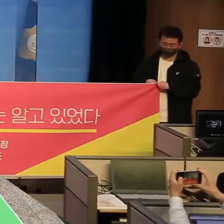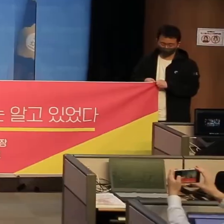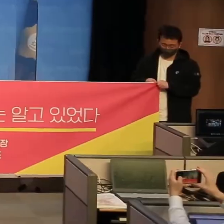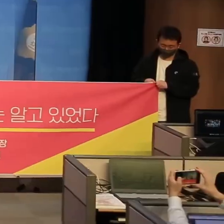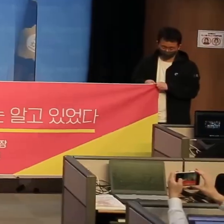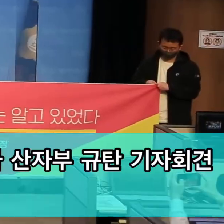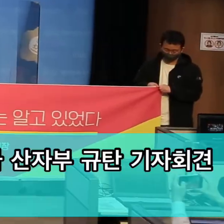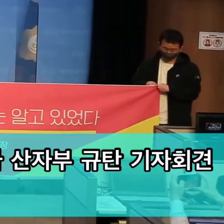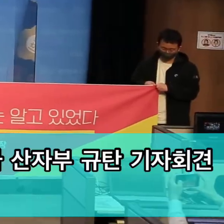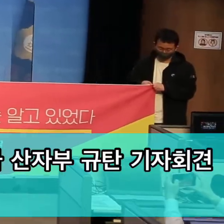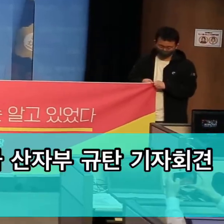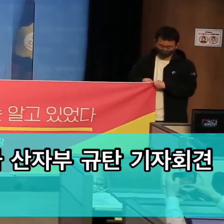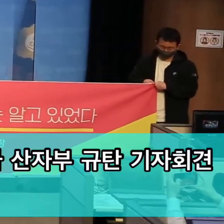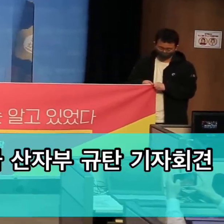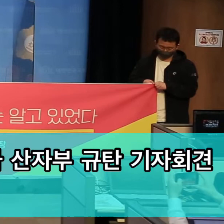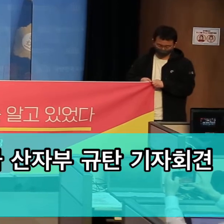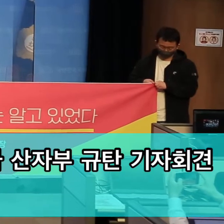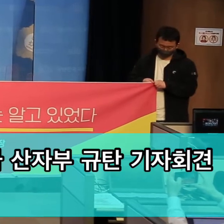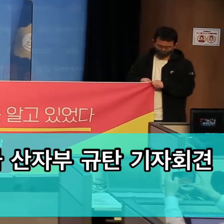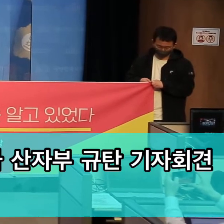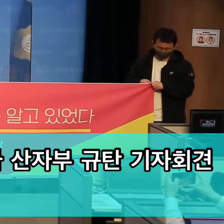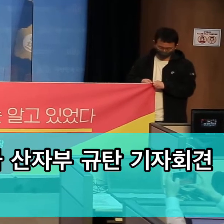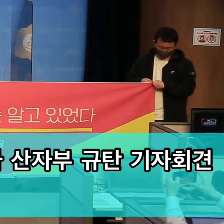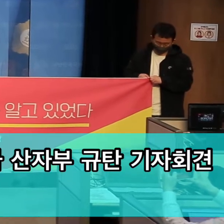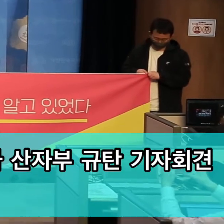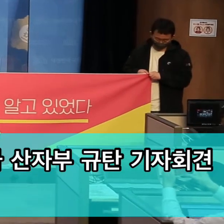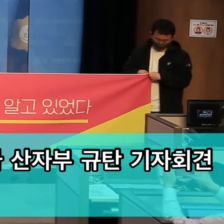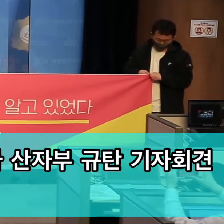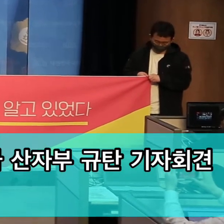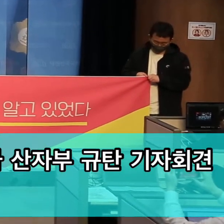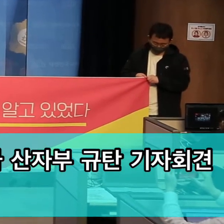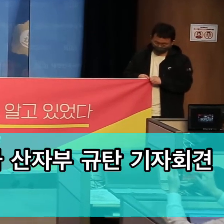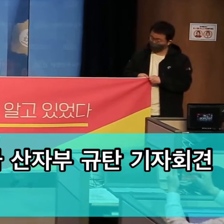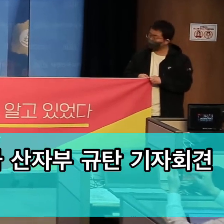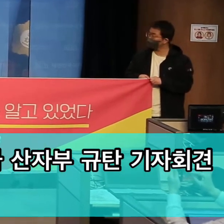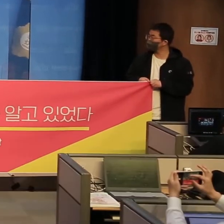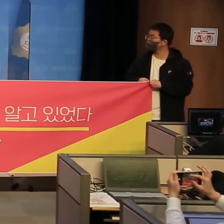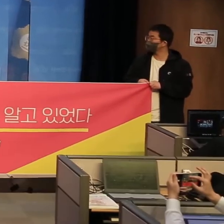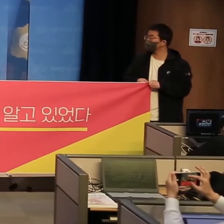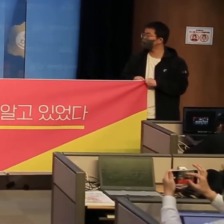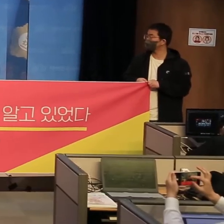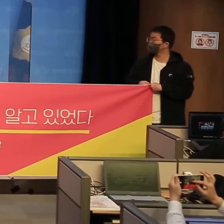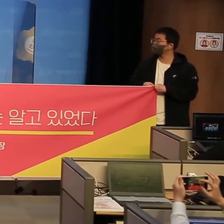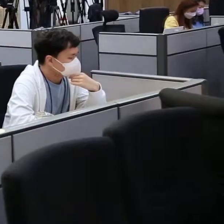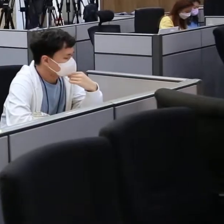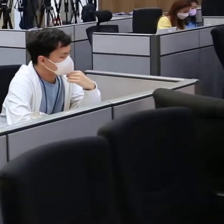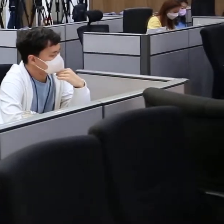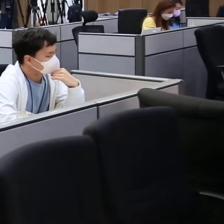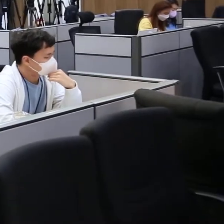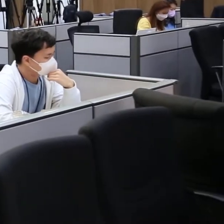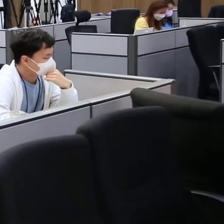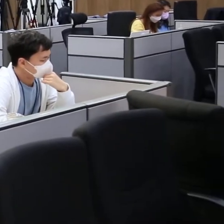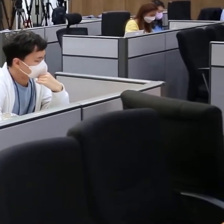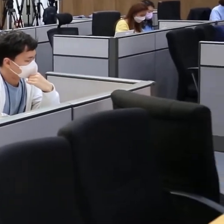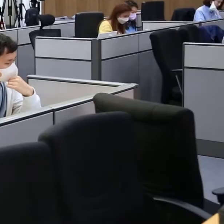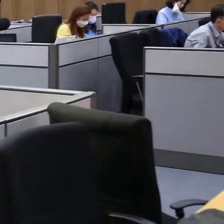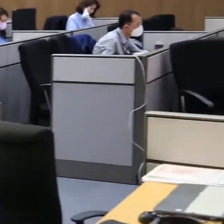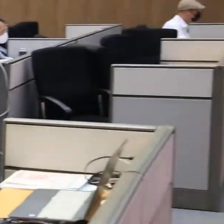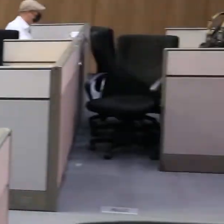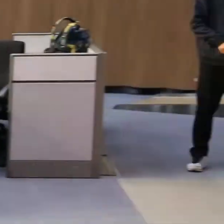네, 이제 참석해 제용순위원장님 그리고 공공수노조 발전 비정규 노조 전체 대표 가족과